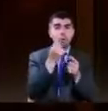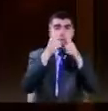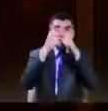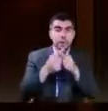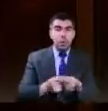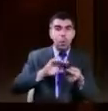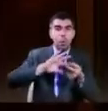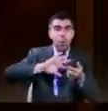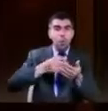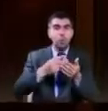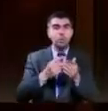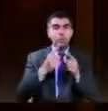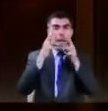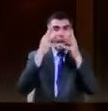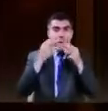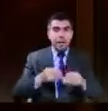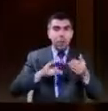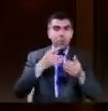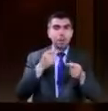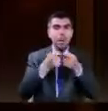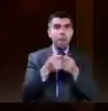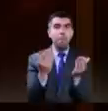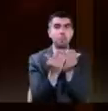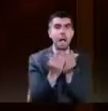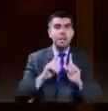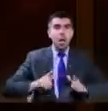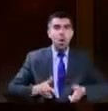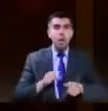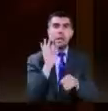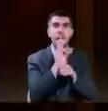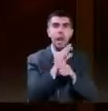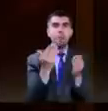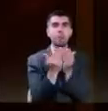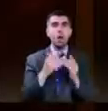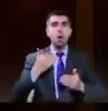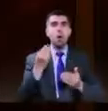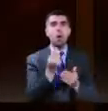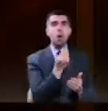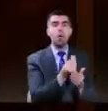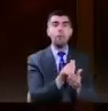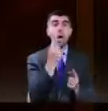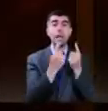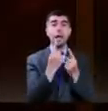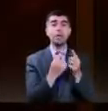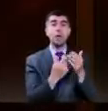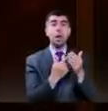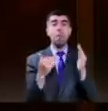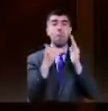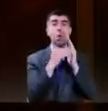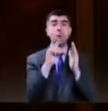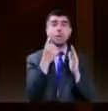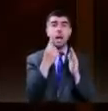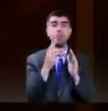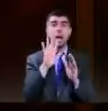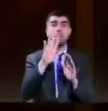الدعم الذي صرف للجمعيات المشرفة على تندرس الأطفال في وضعية إعاقة مثلا من 11 مليون درهم سنة 2012 إلى